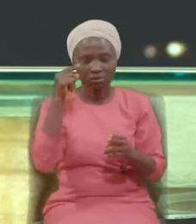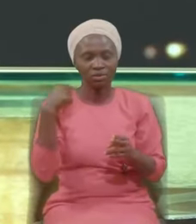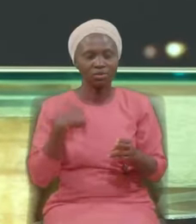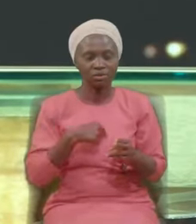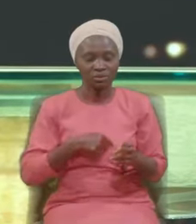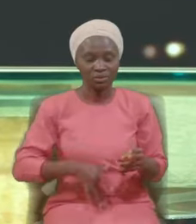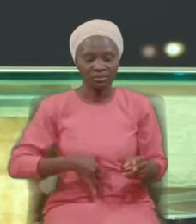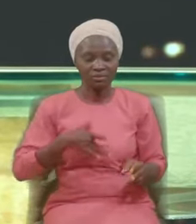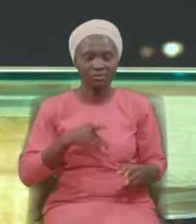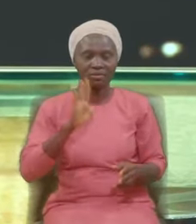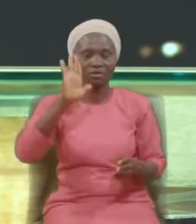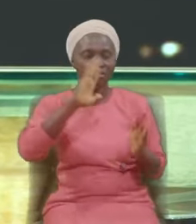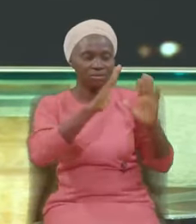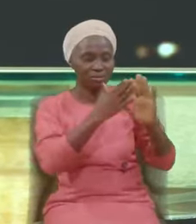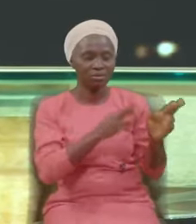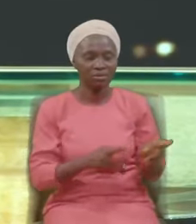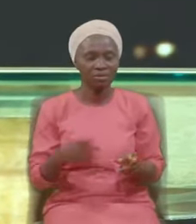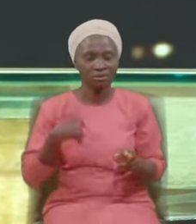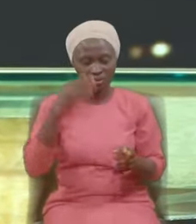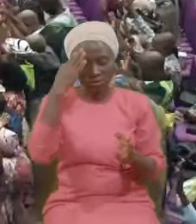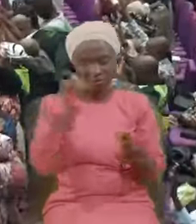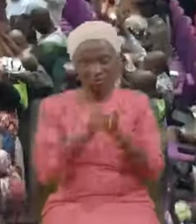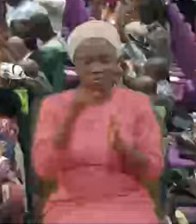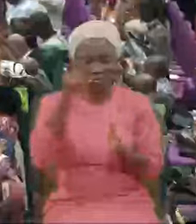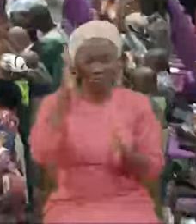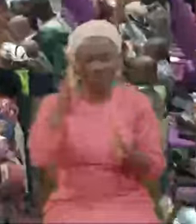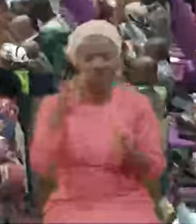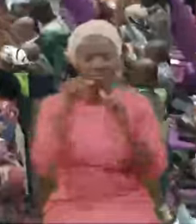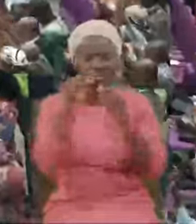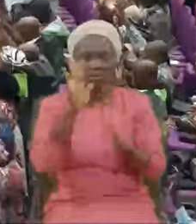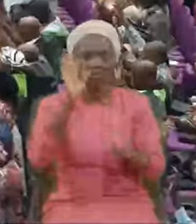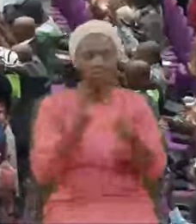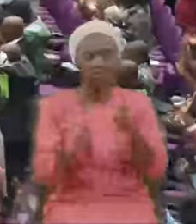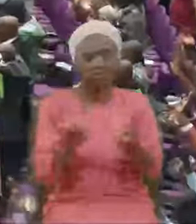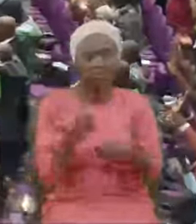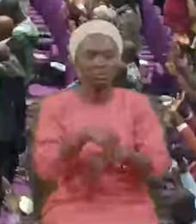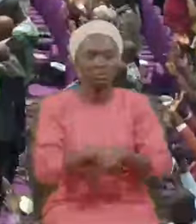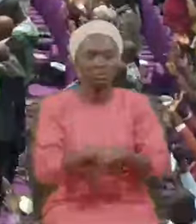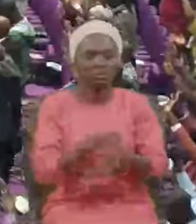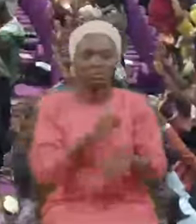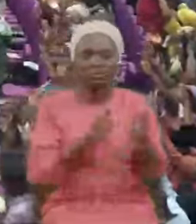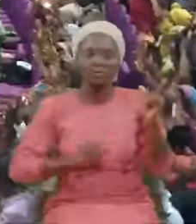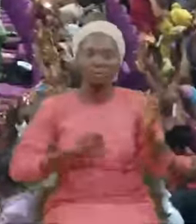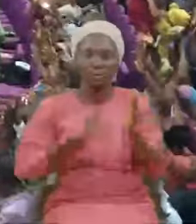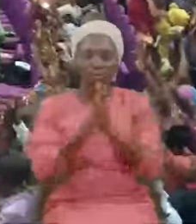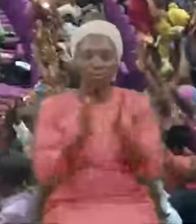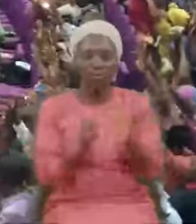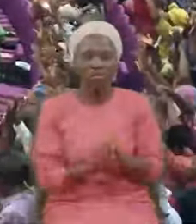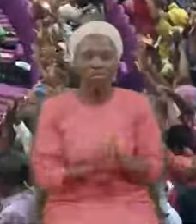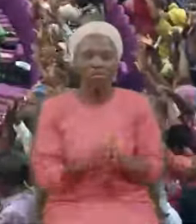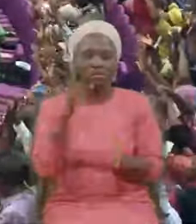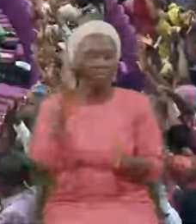sentons déjà ta présence ici. Nous savons que tu vas bénir ton peuple ce soir. Seigneur, je prie qu'il n'y ait